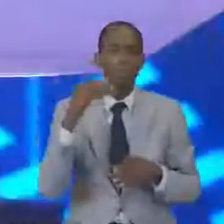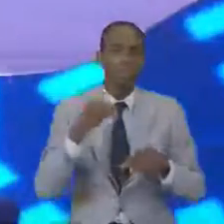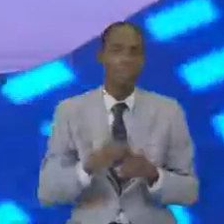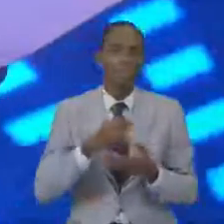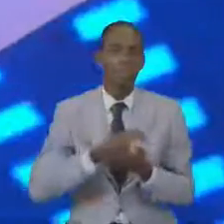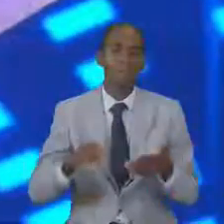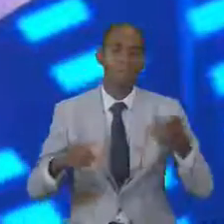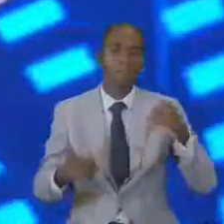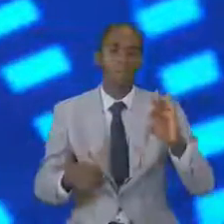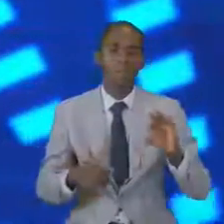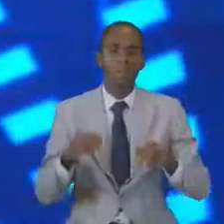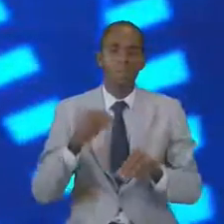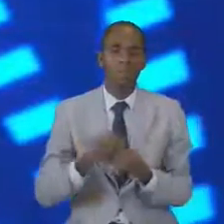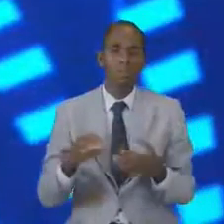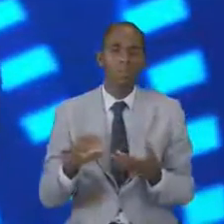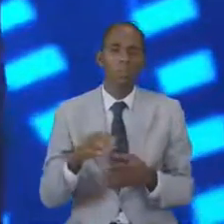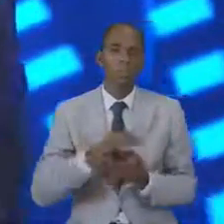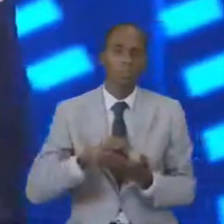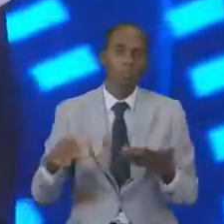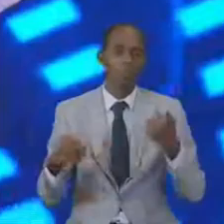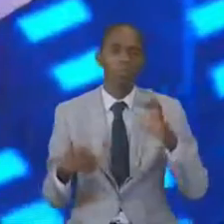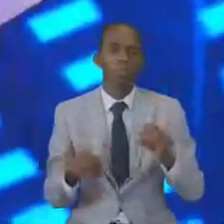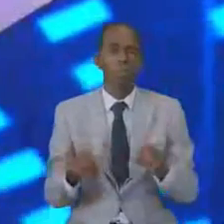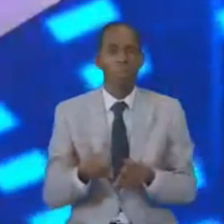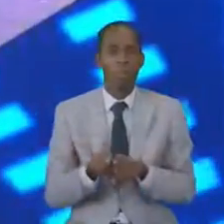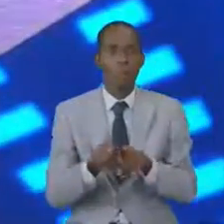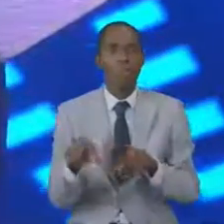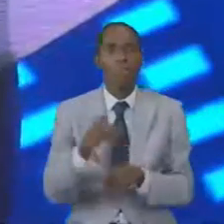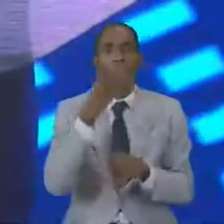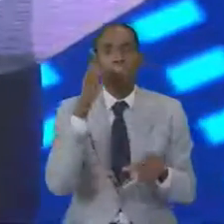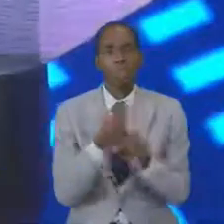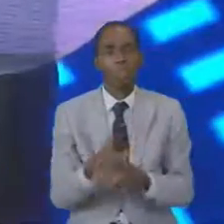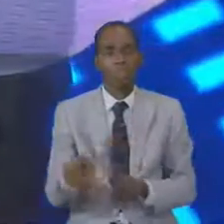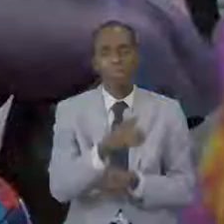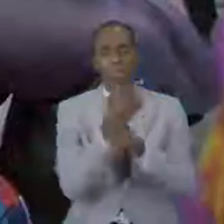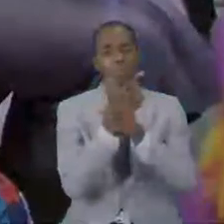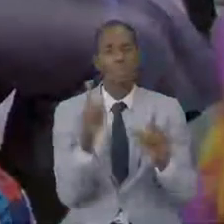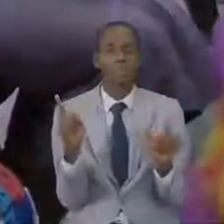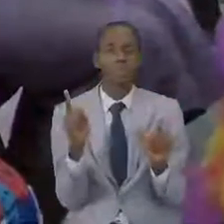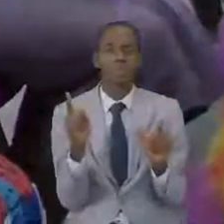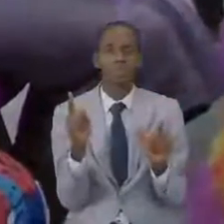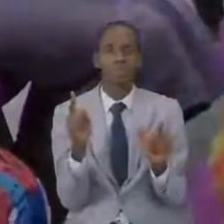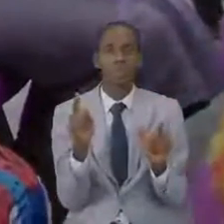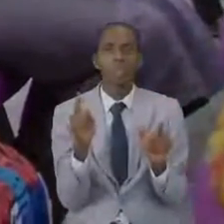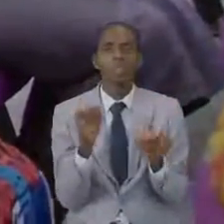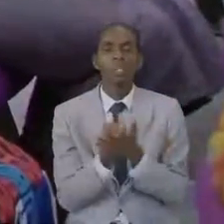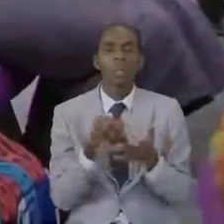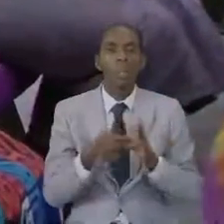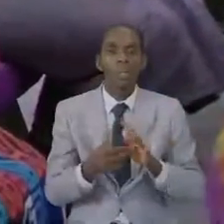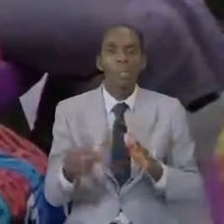19 dans deux pièces chapitre 2 verset 19 ans et leur promettent la liberté